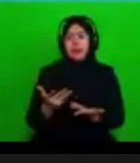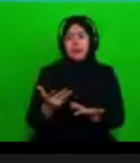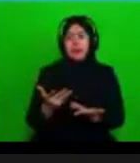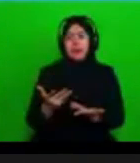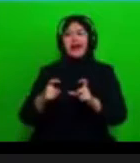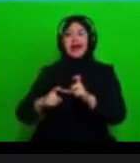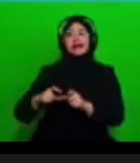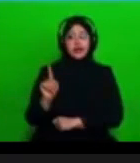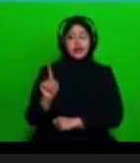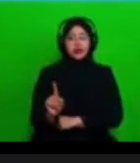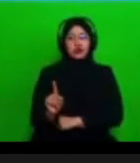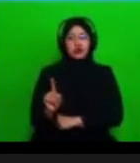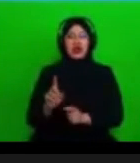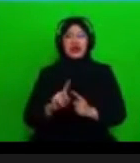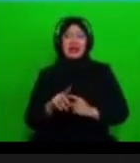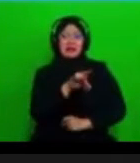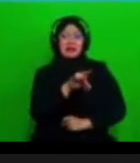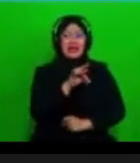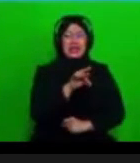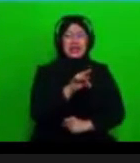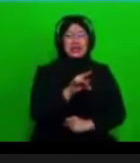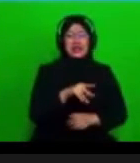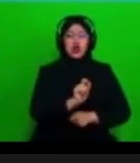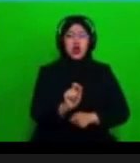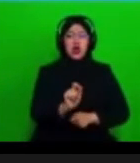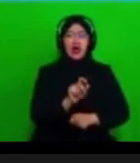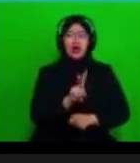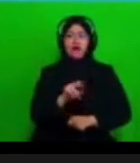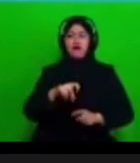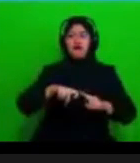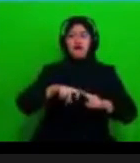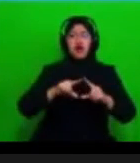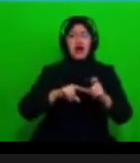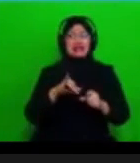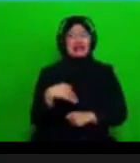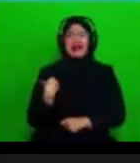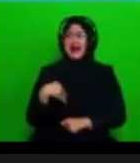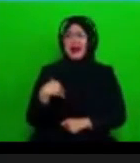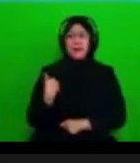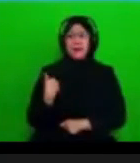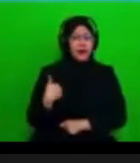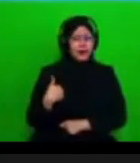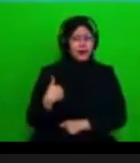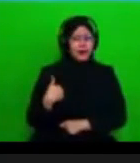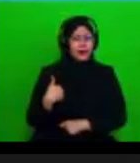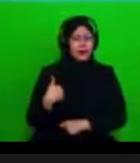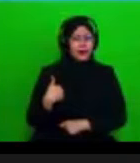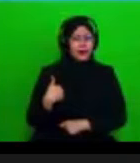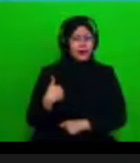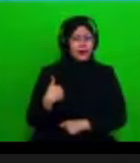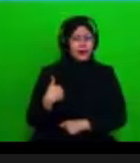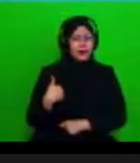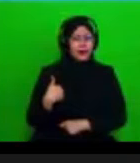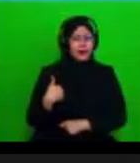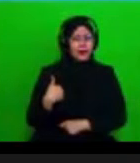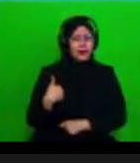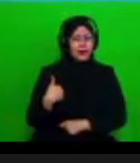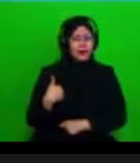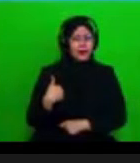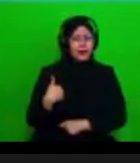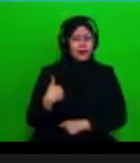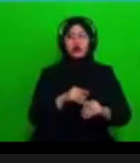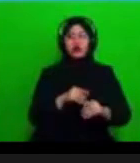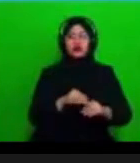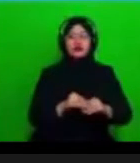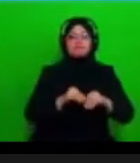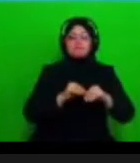ke akademik daripada di vokasi. Karena pendidikan vokasi ini di industri perlu kita jelaskan, perlu